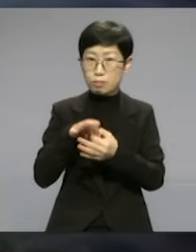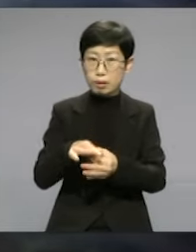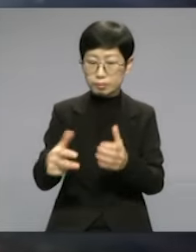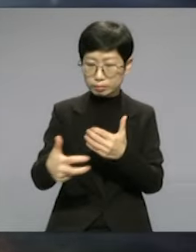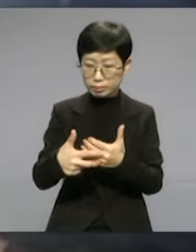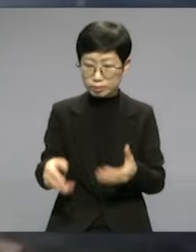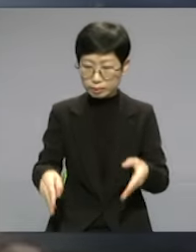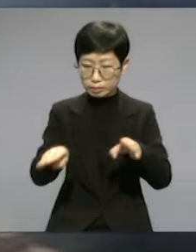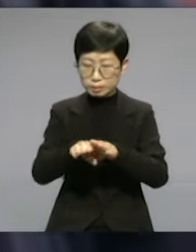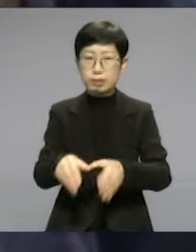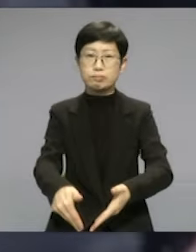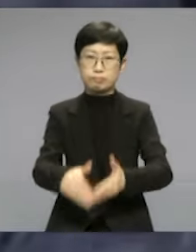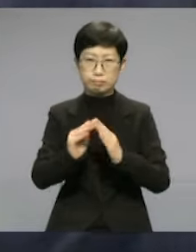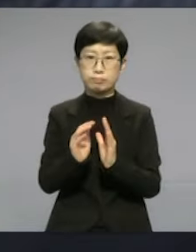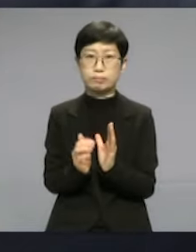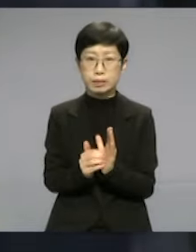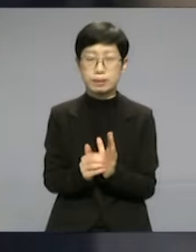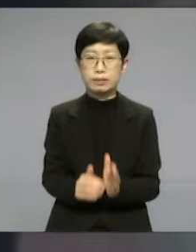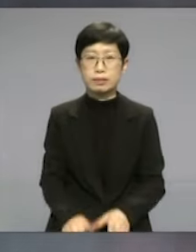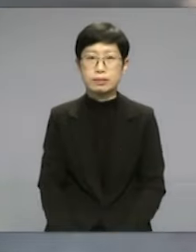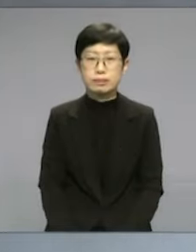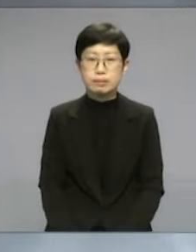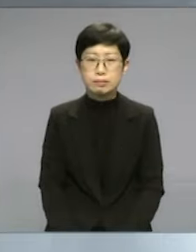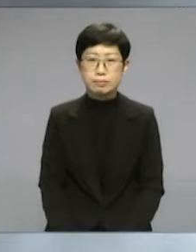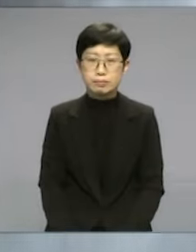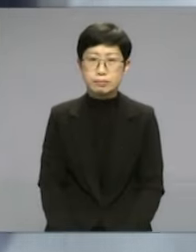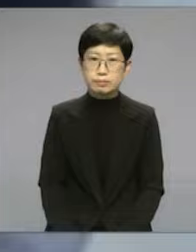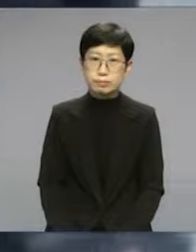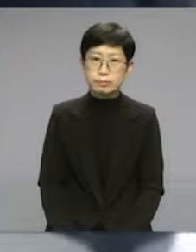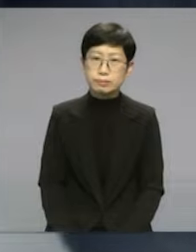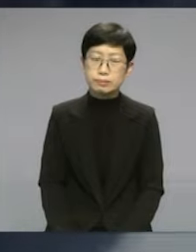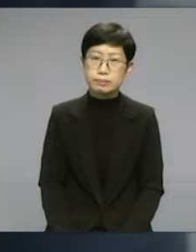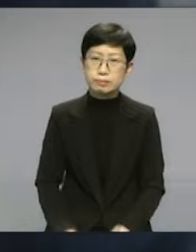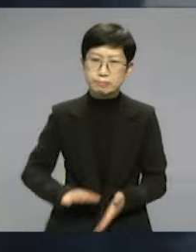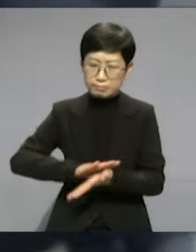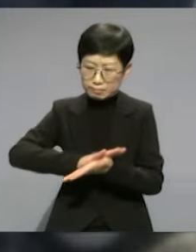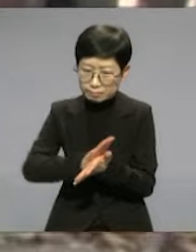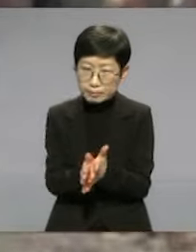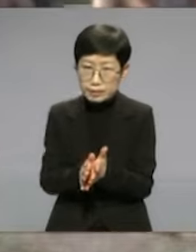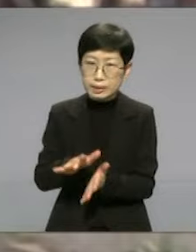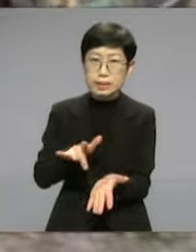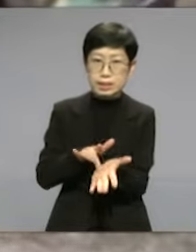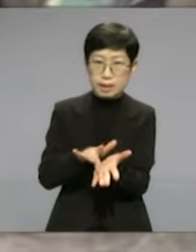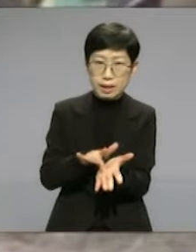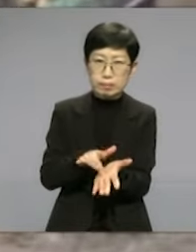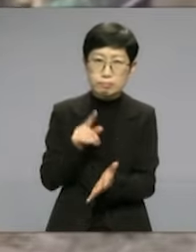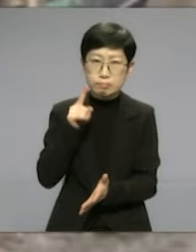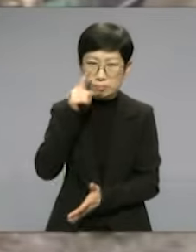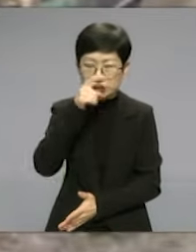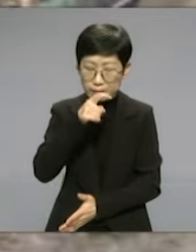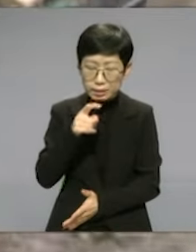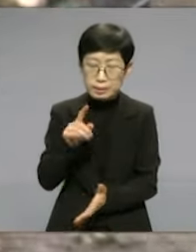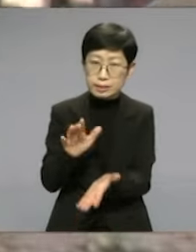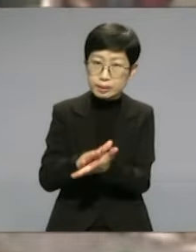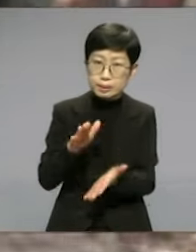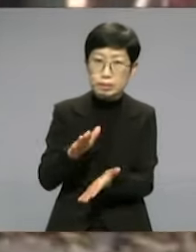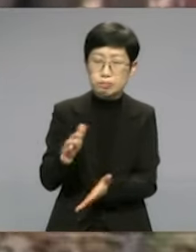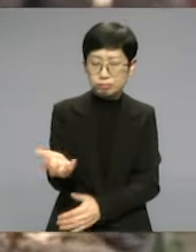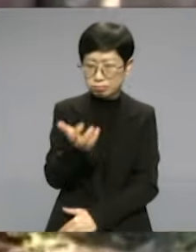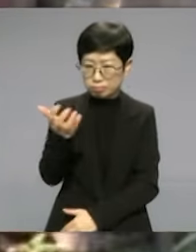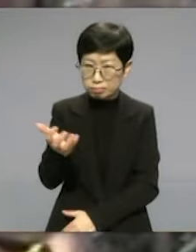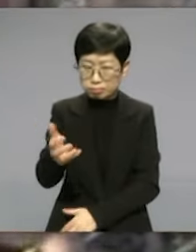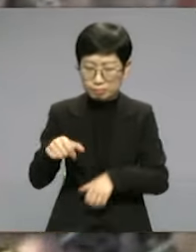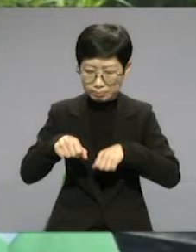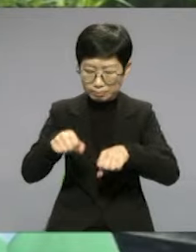의료시설을 개설했습니다. 살충제 배포와 훈중소독 작업 등 예방에도 힘을 기울이고